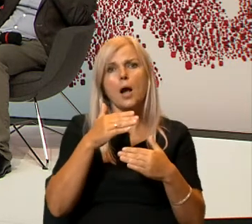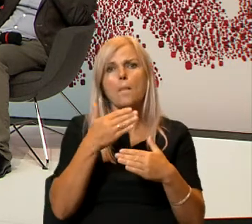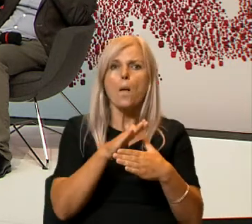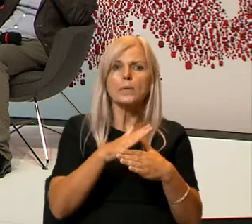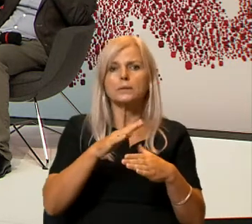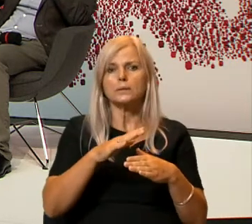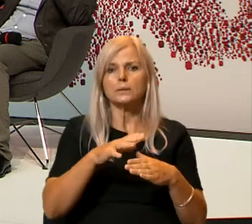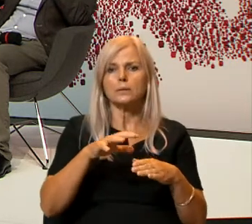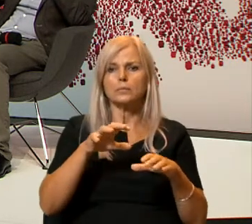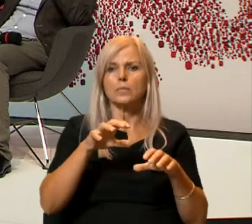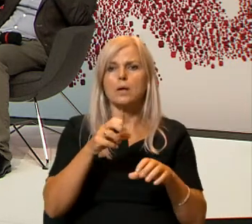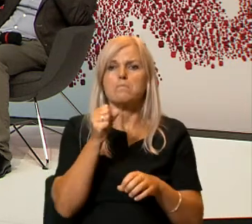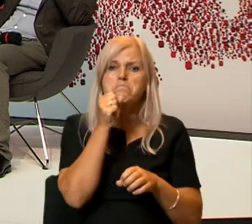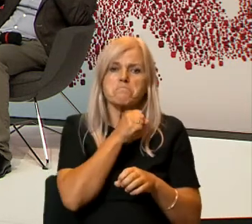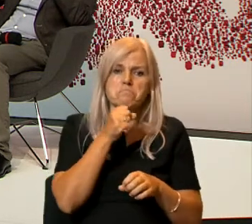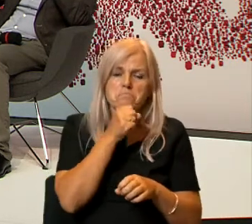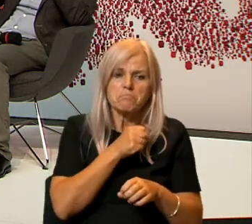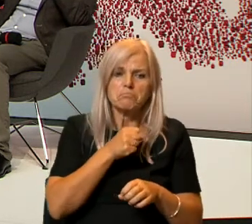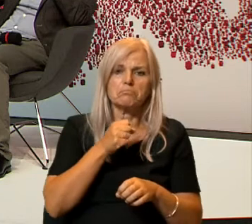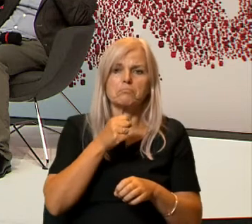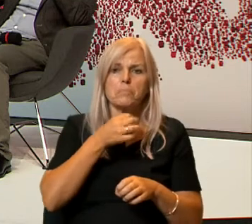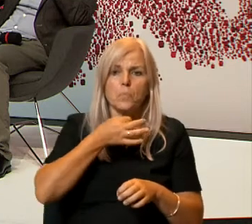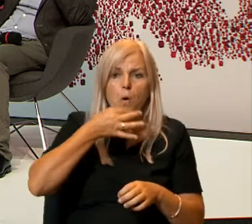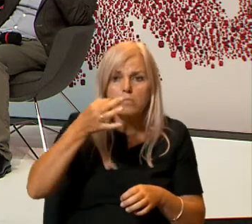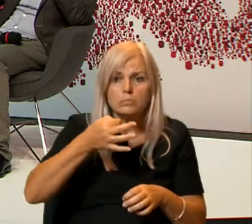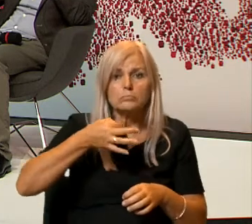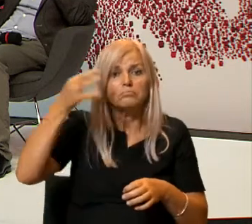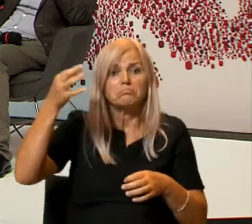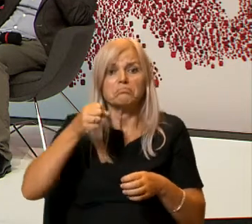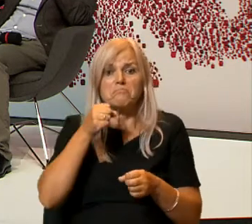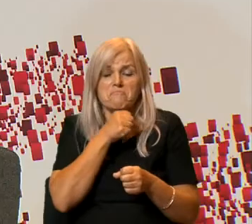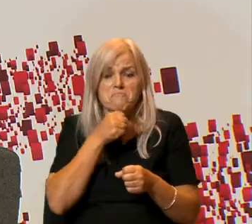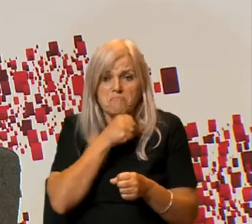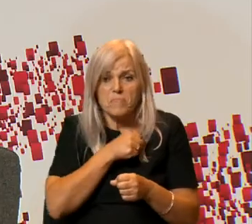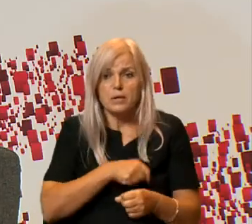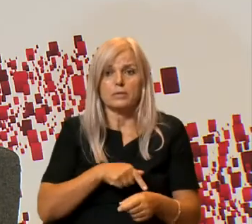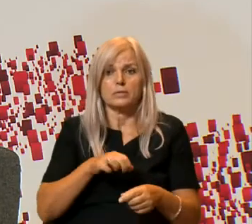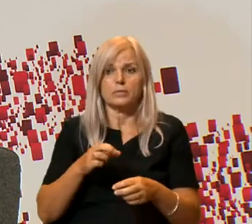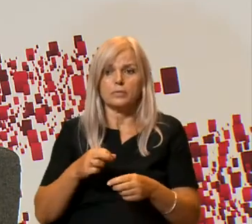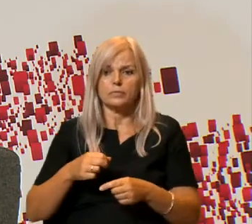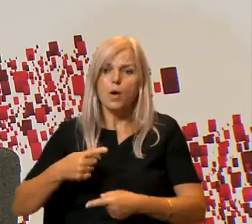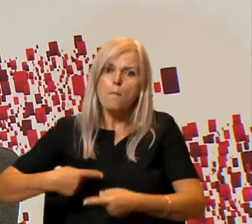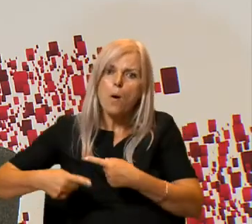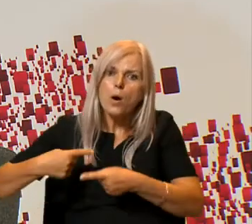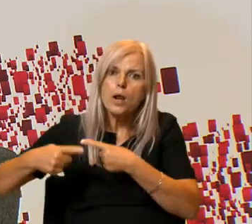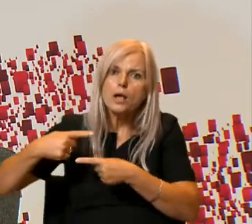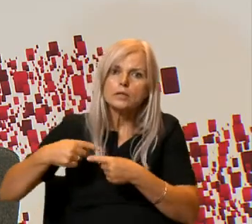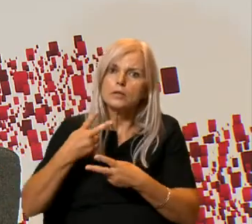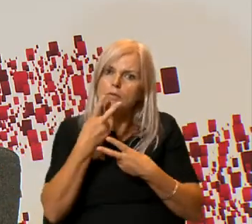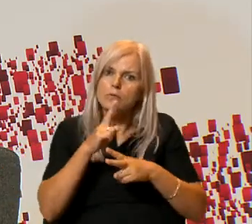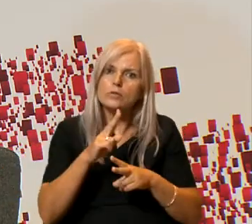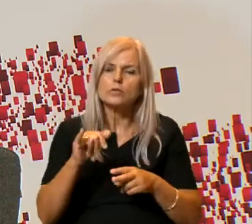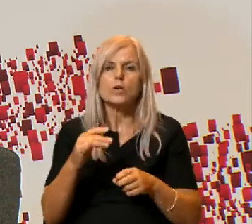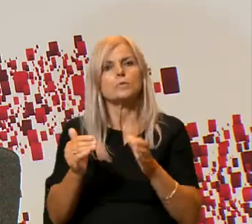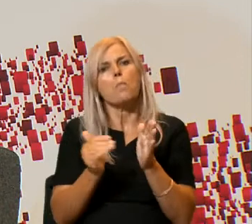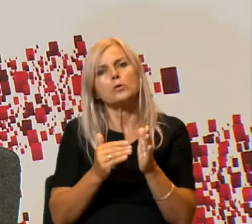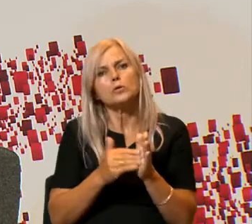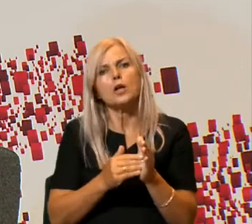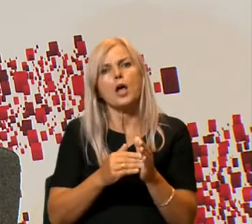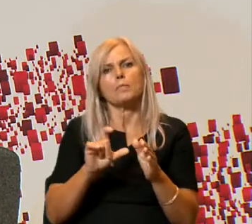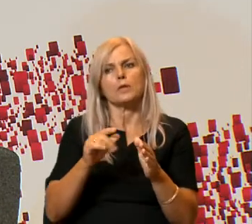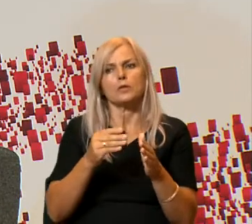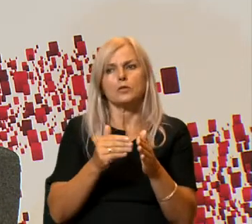nas, naszego pokolenia dydaktyków, żeby umieć zauważać, że takie coś jest potrzebne, czy dzieje się wśród